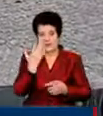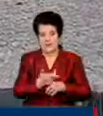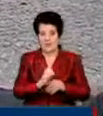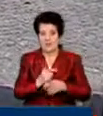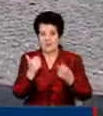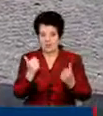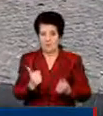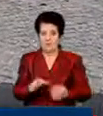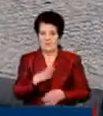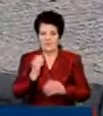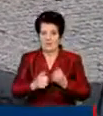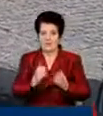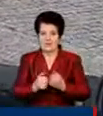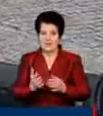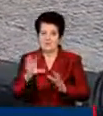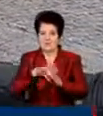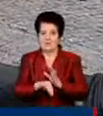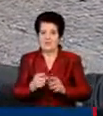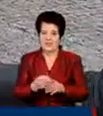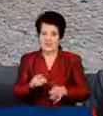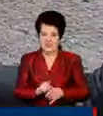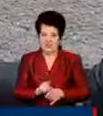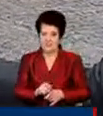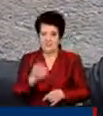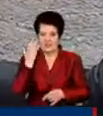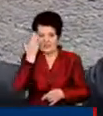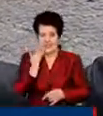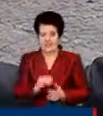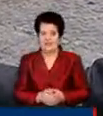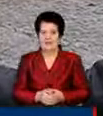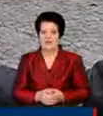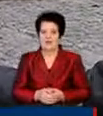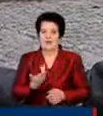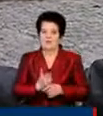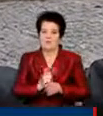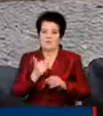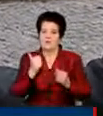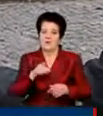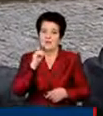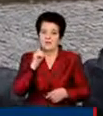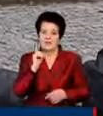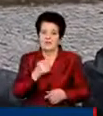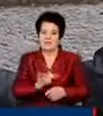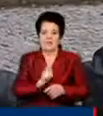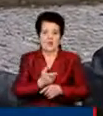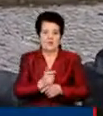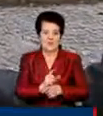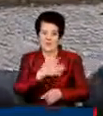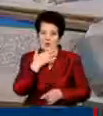trebui să fie mai des implementată această idee. E foarte bine pentru tineri, văd că este foarte,